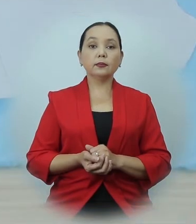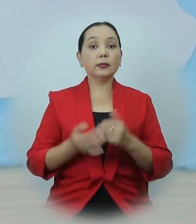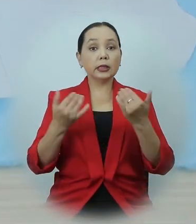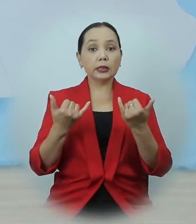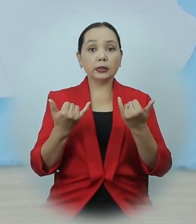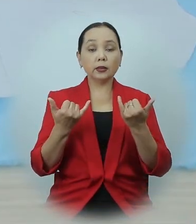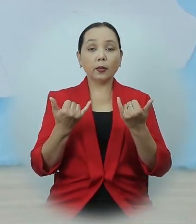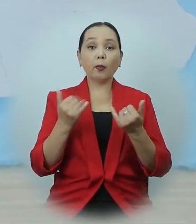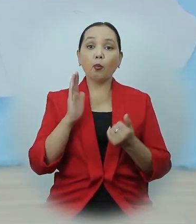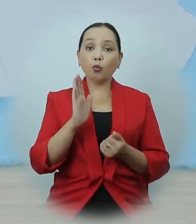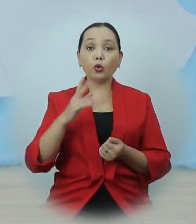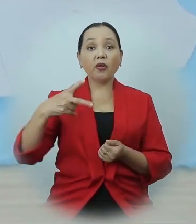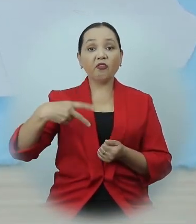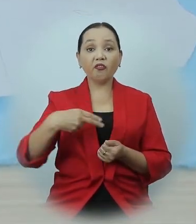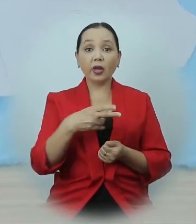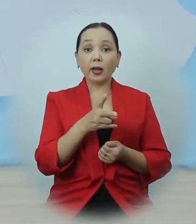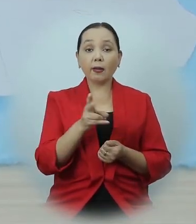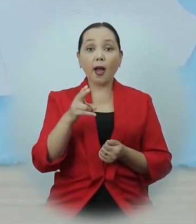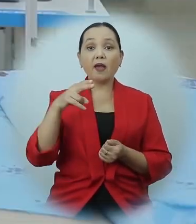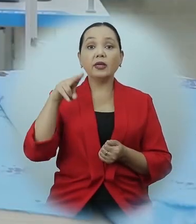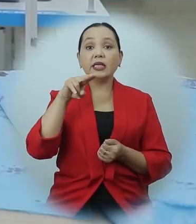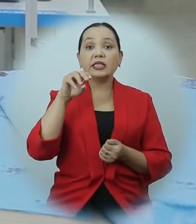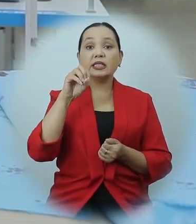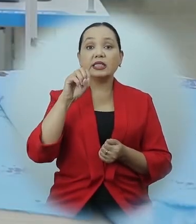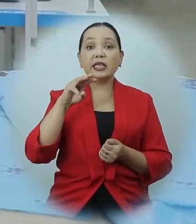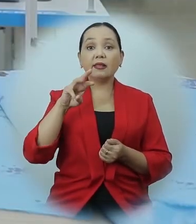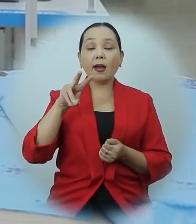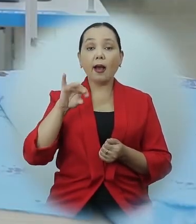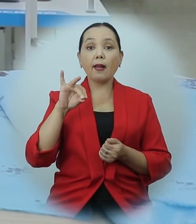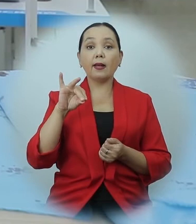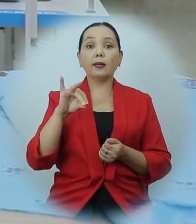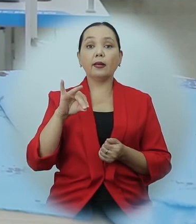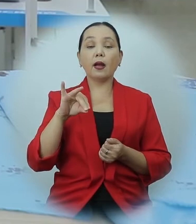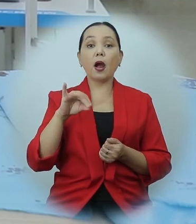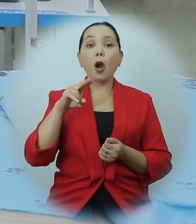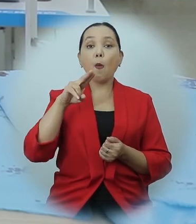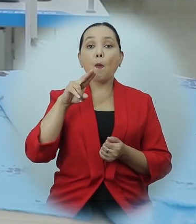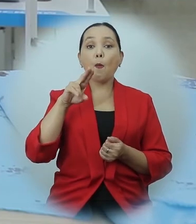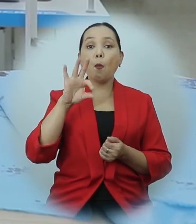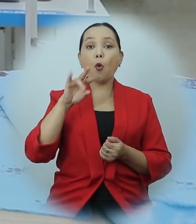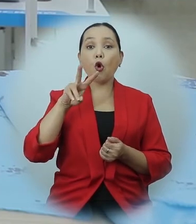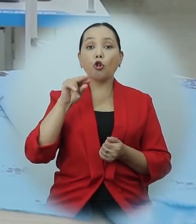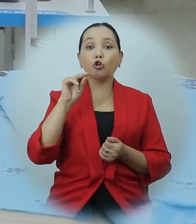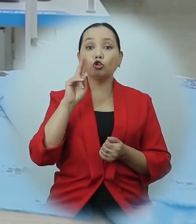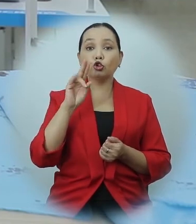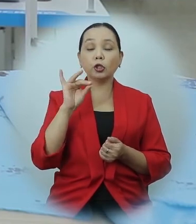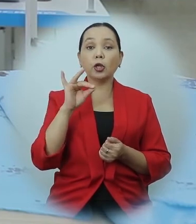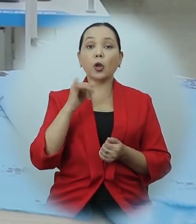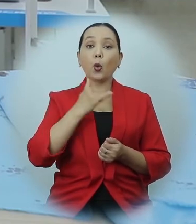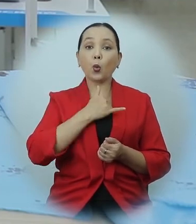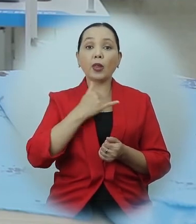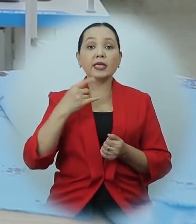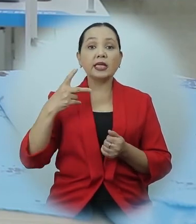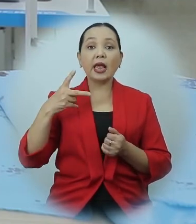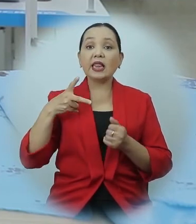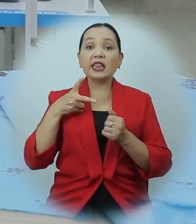Теперь будем выкраивать детали лифа изделия. Начнем с деталей полочки. Полочка у нас идет не